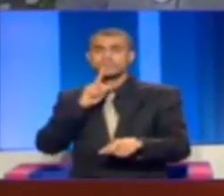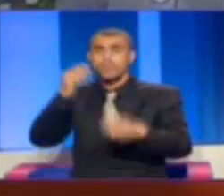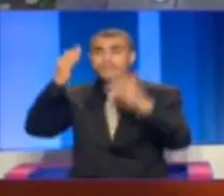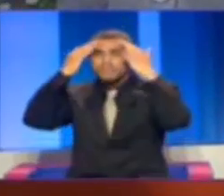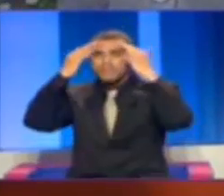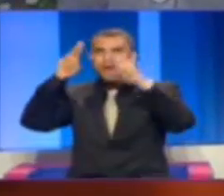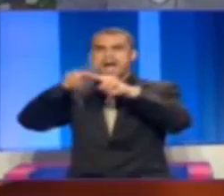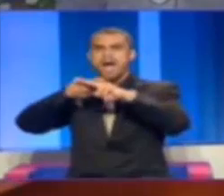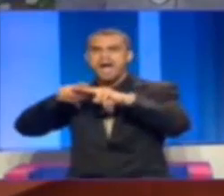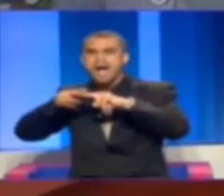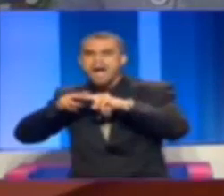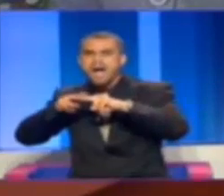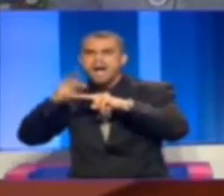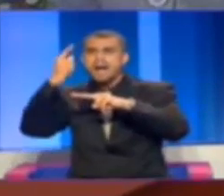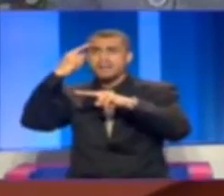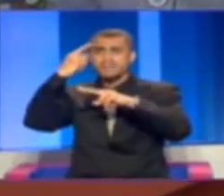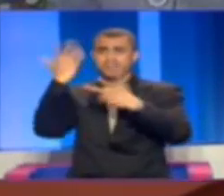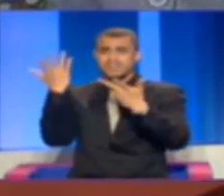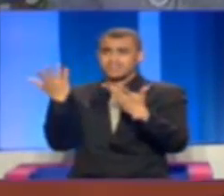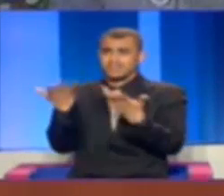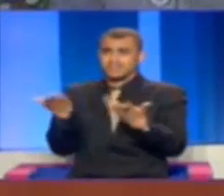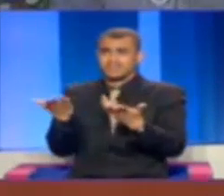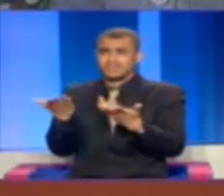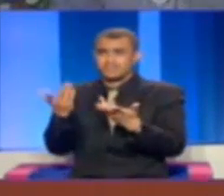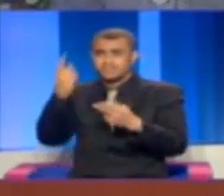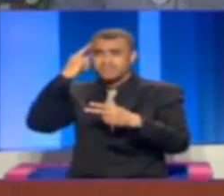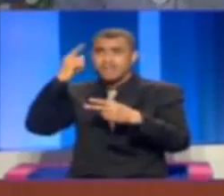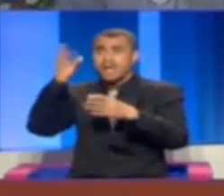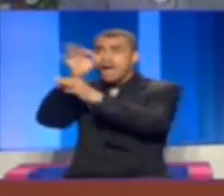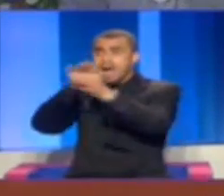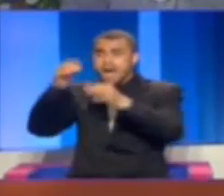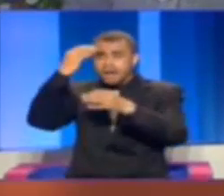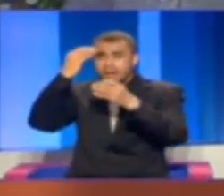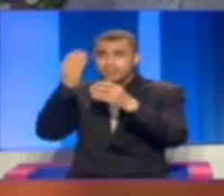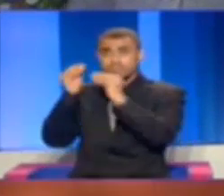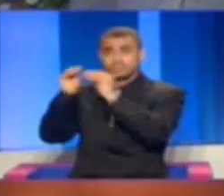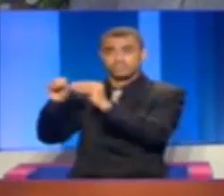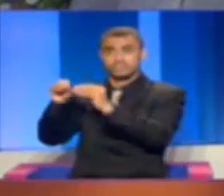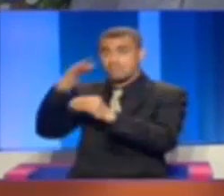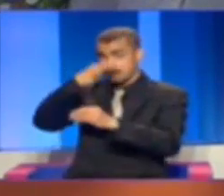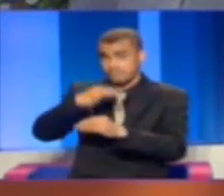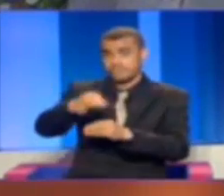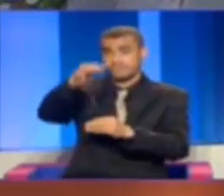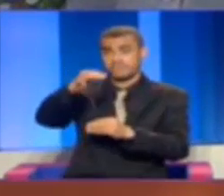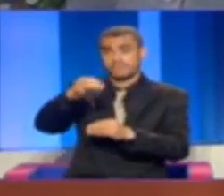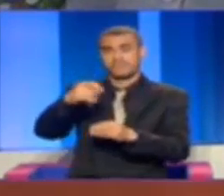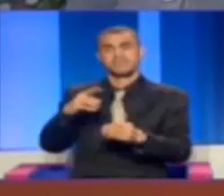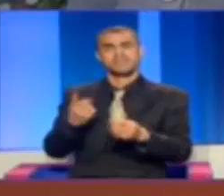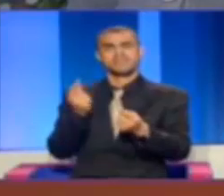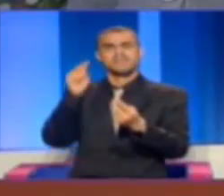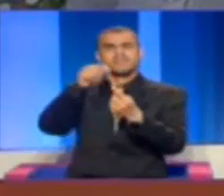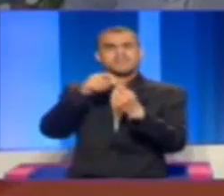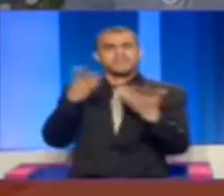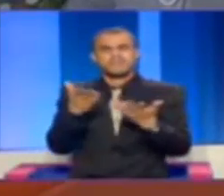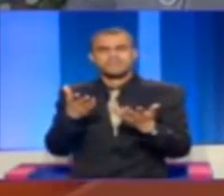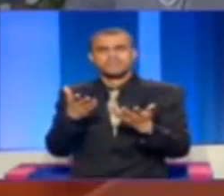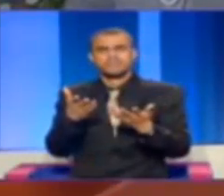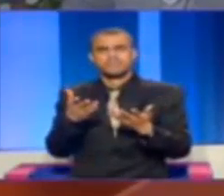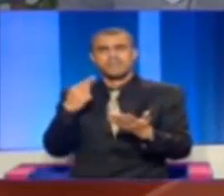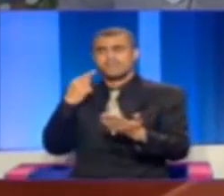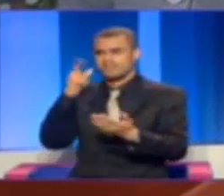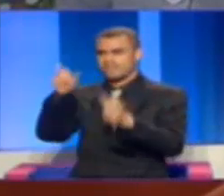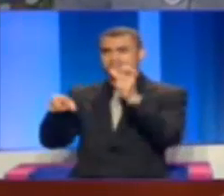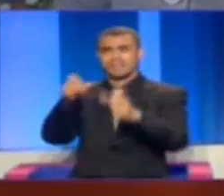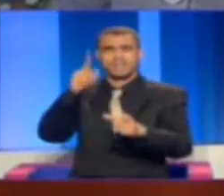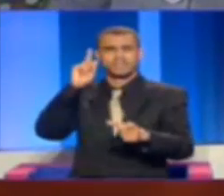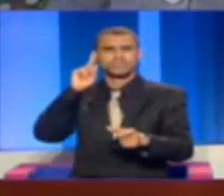مين تيكون فراغ ديال الحمايه ديال الرعايه، بطبيعه الحال انتظر كل شيء. اذا الى متى غيبقى هذا الانسان الذي